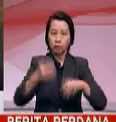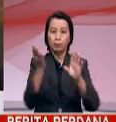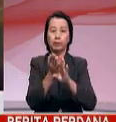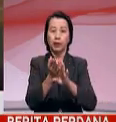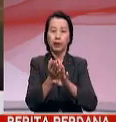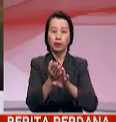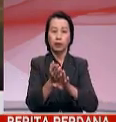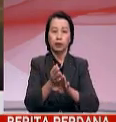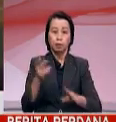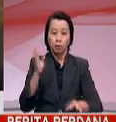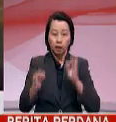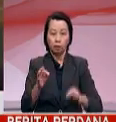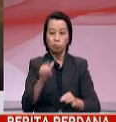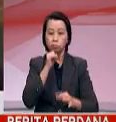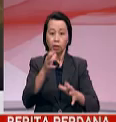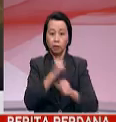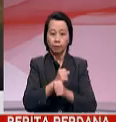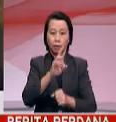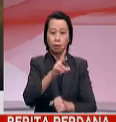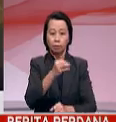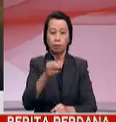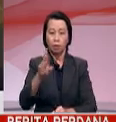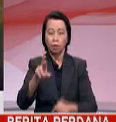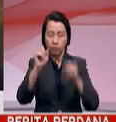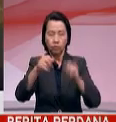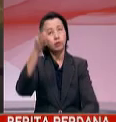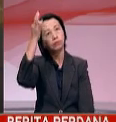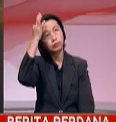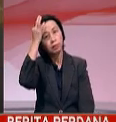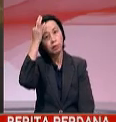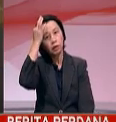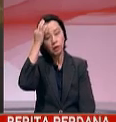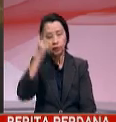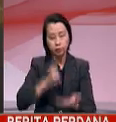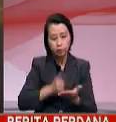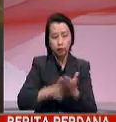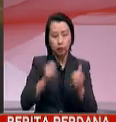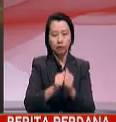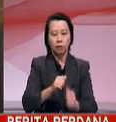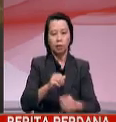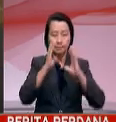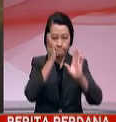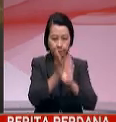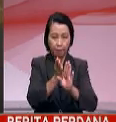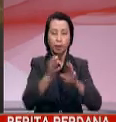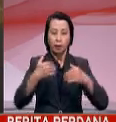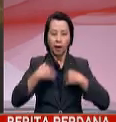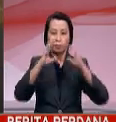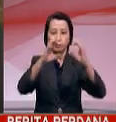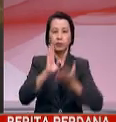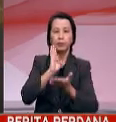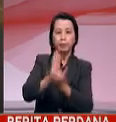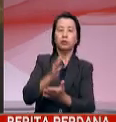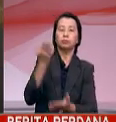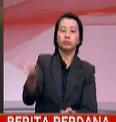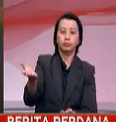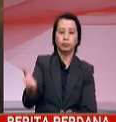kita. Kita kalaupun tak dapat arena, kita masih boleh fikirkan, discuss dengan bank. Kita masih ada cara-cara untuk membantu mereka.